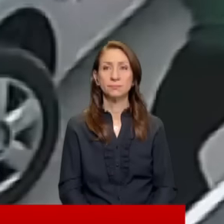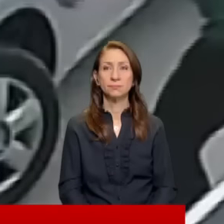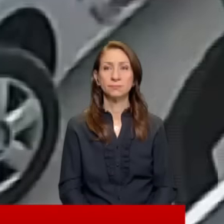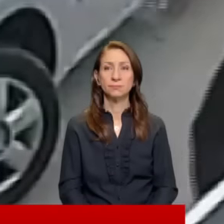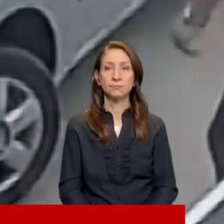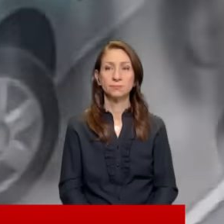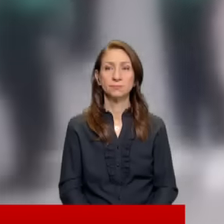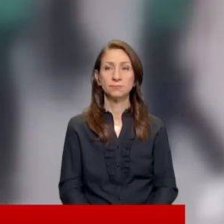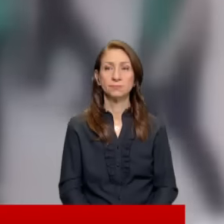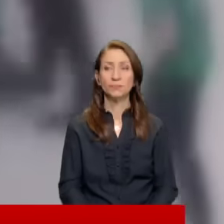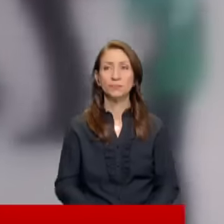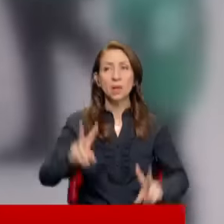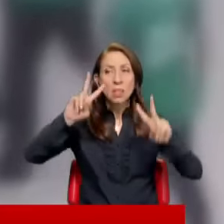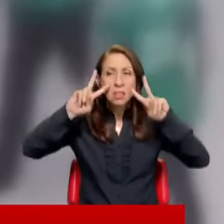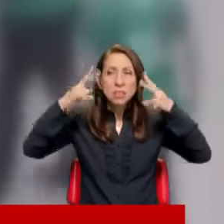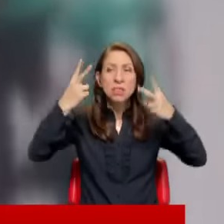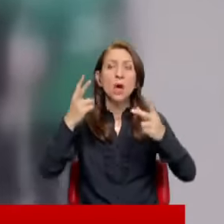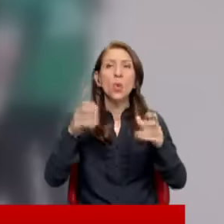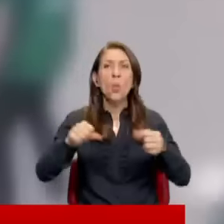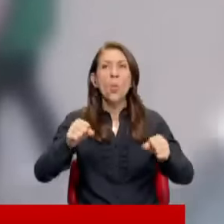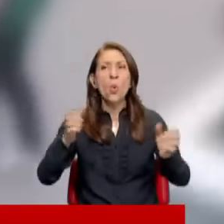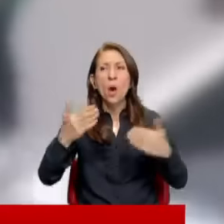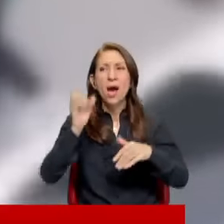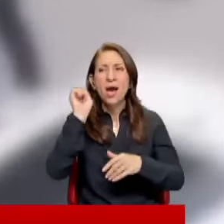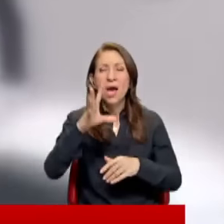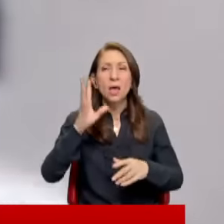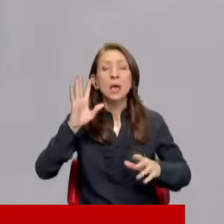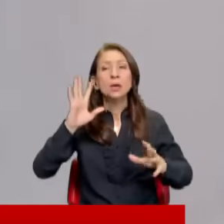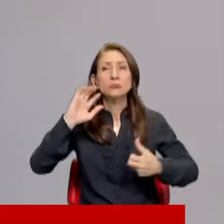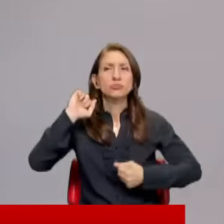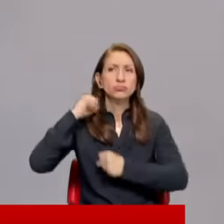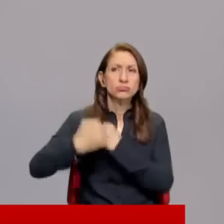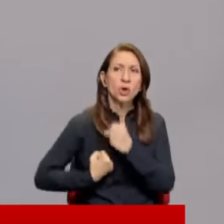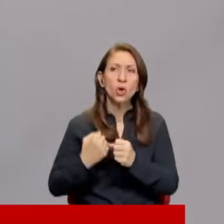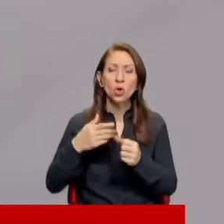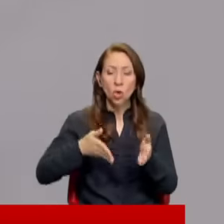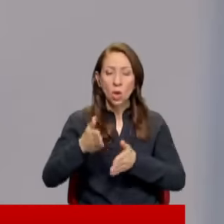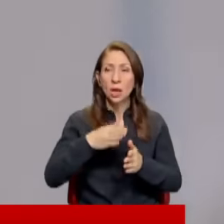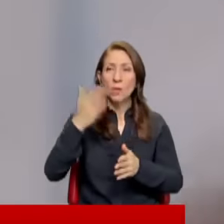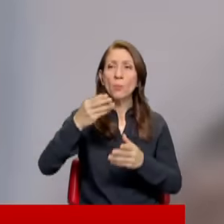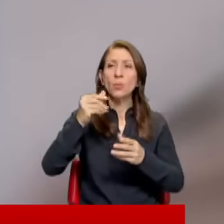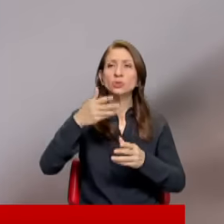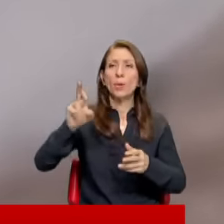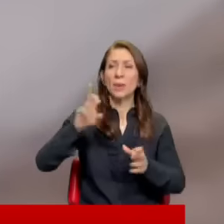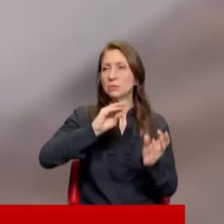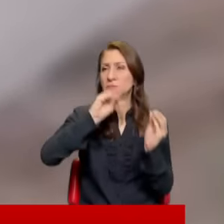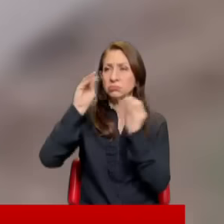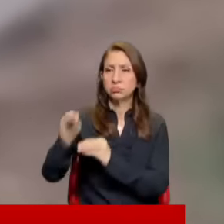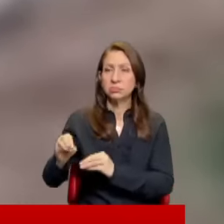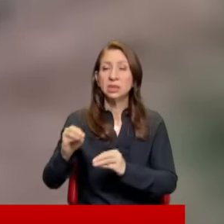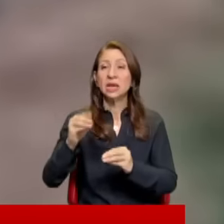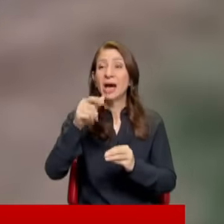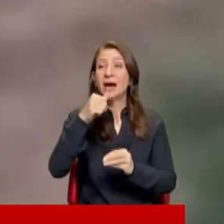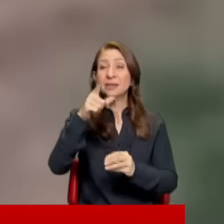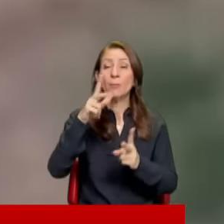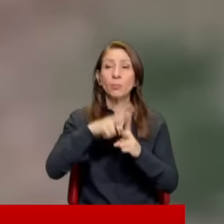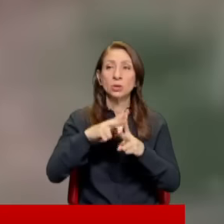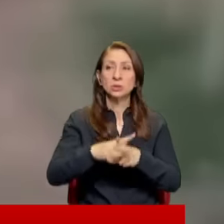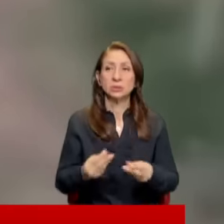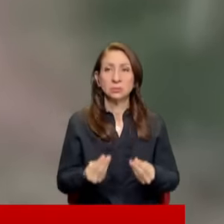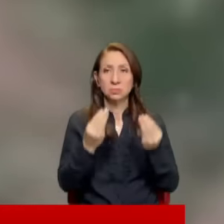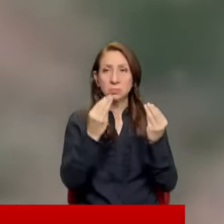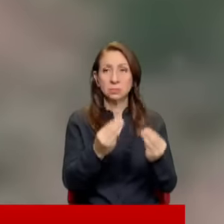etti gözü dönmüş kuru etkisiz hale getirildi karga tulumba Yolun karşısındaki boş araziye götürüldü saldırgan polise